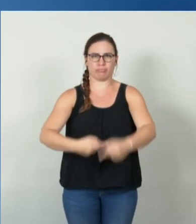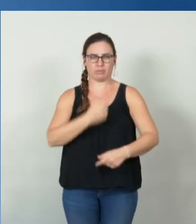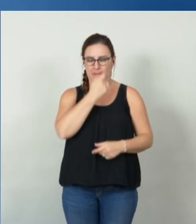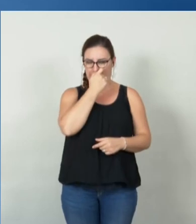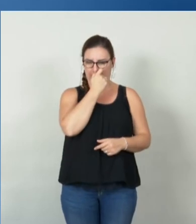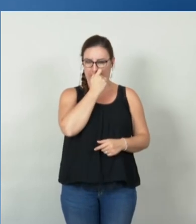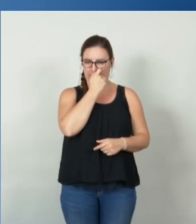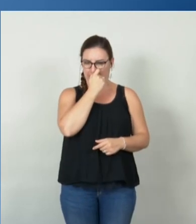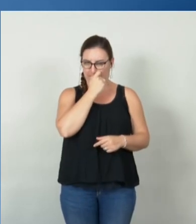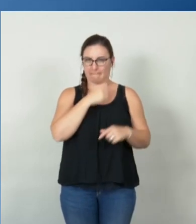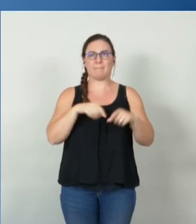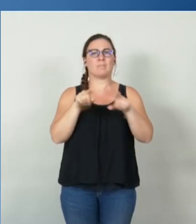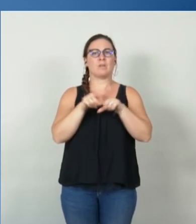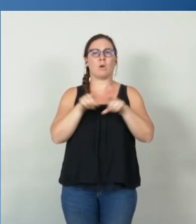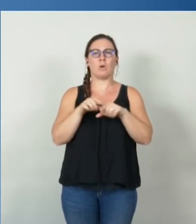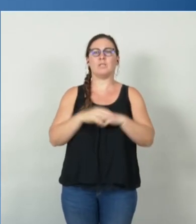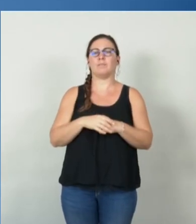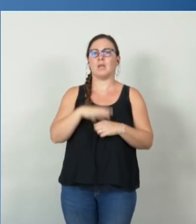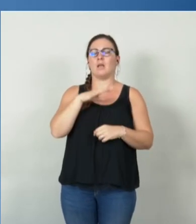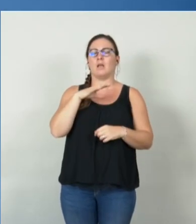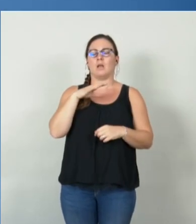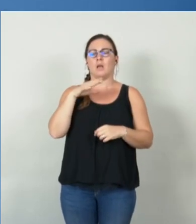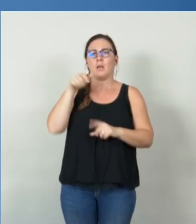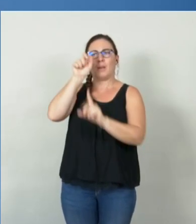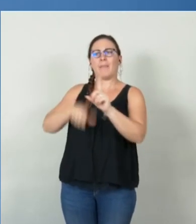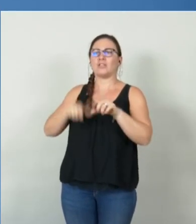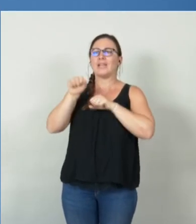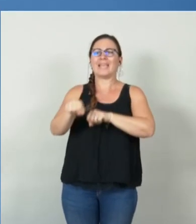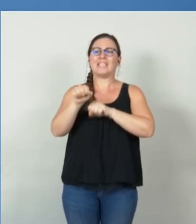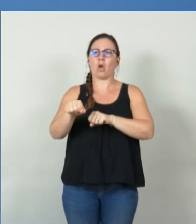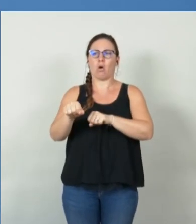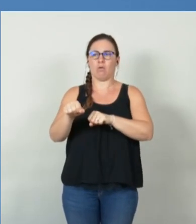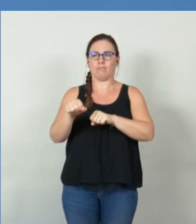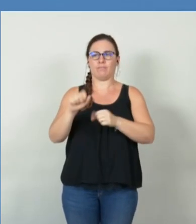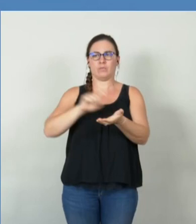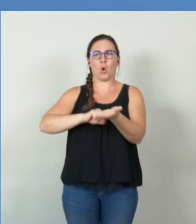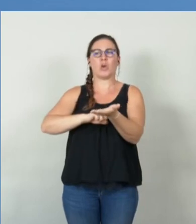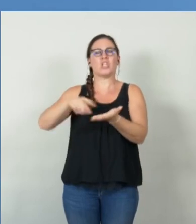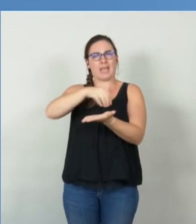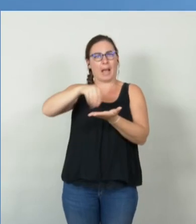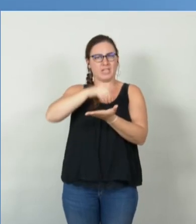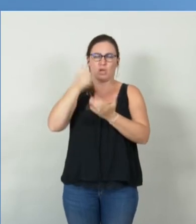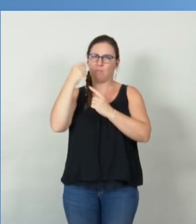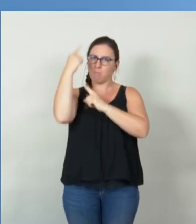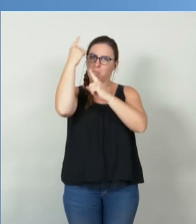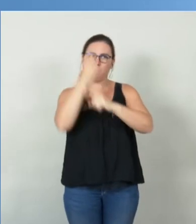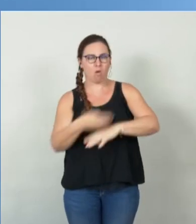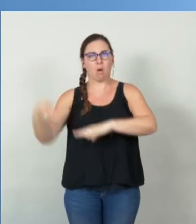parler de la panthéonisation de Missak Manouchian héros de la Résistance membres des francs-tireurs et partisans